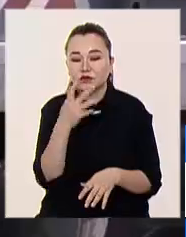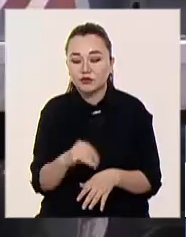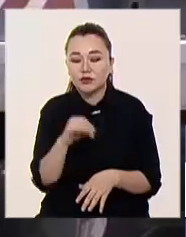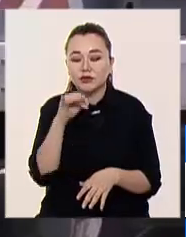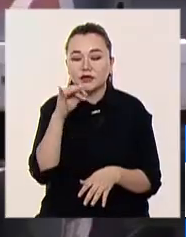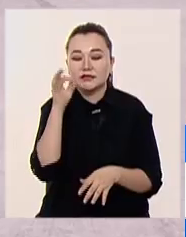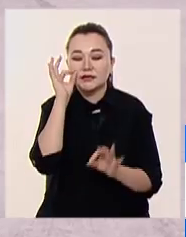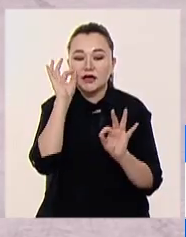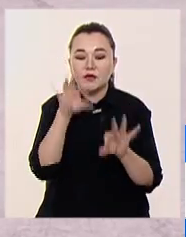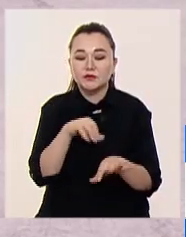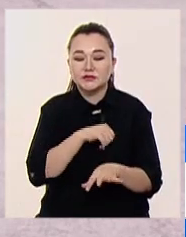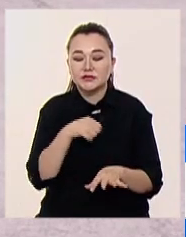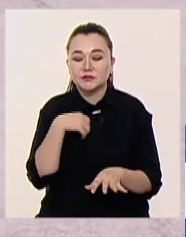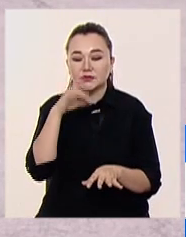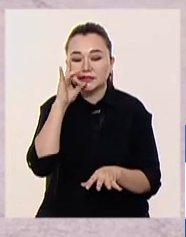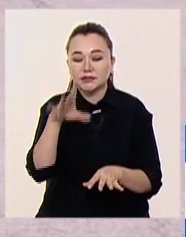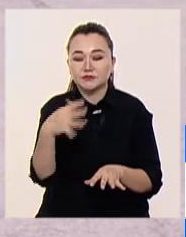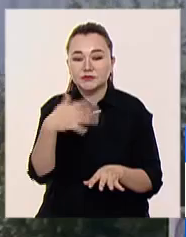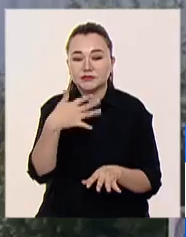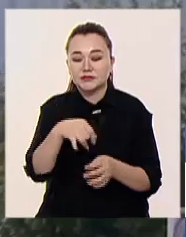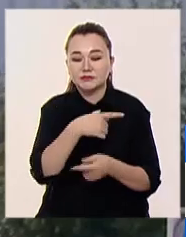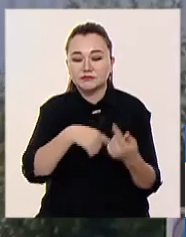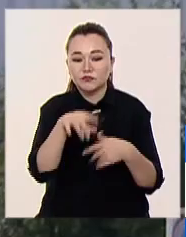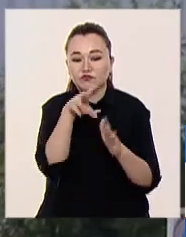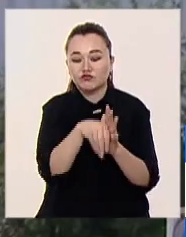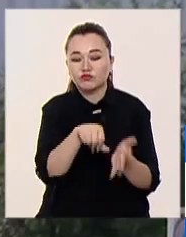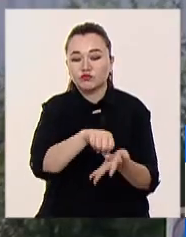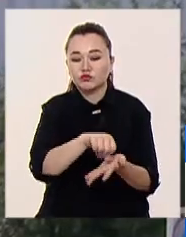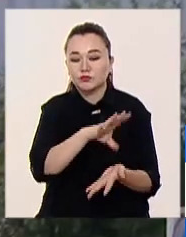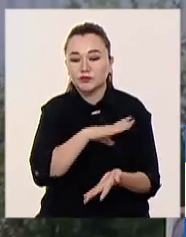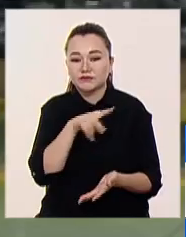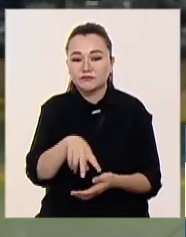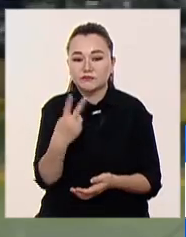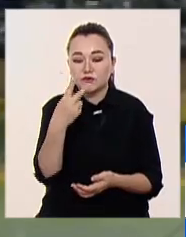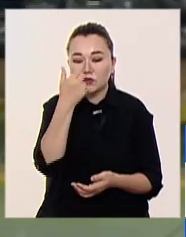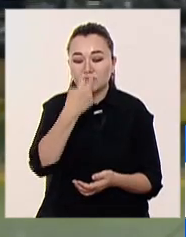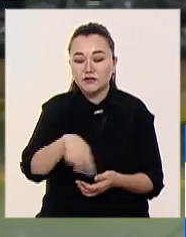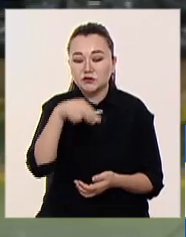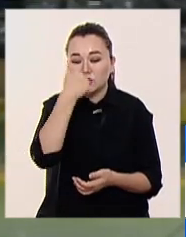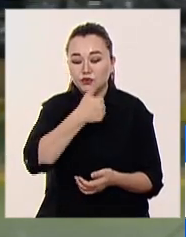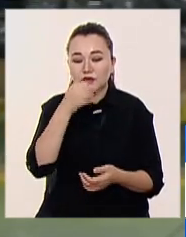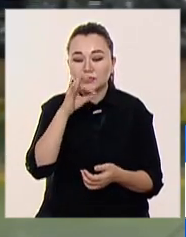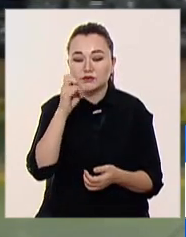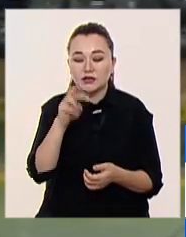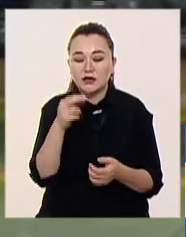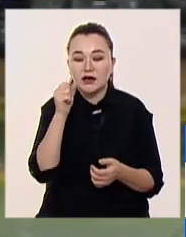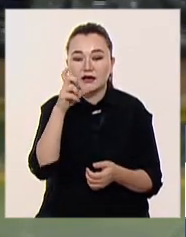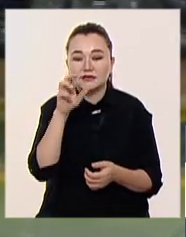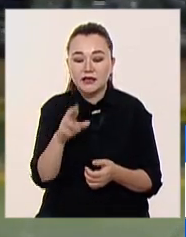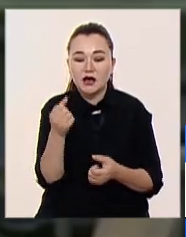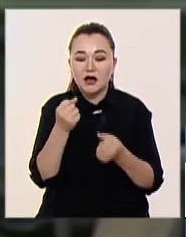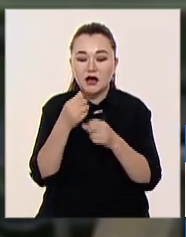елдегі ең беделді 50 кәсіпкердің қатарында жүрген. 2020 жылы Индустрия министрлігі Азия